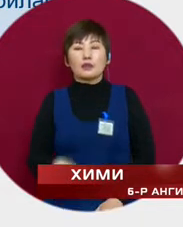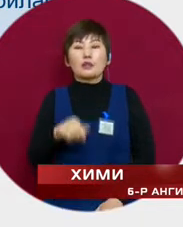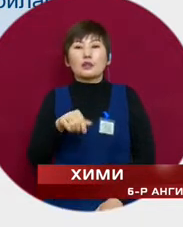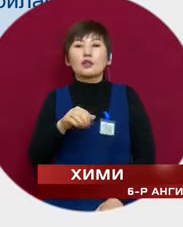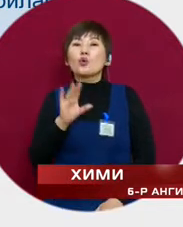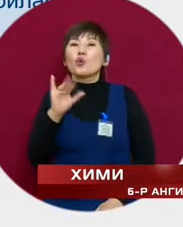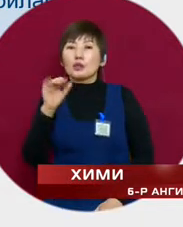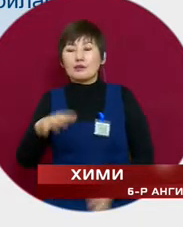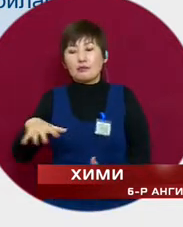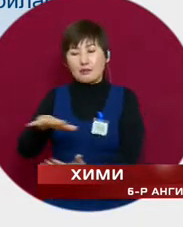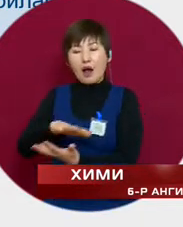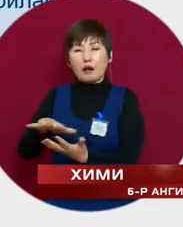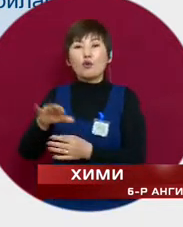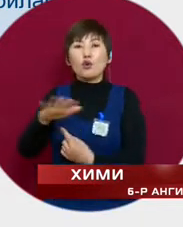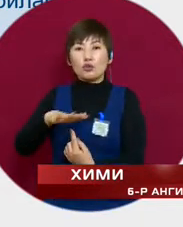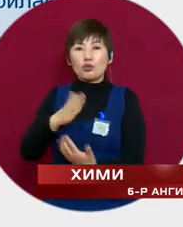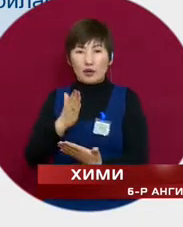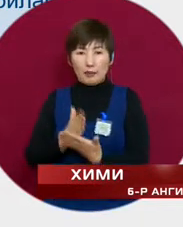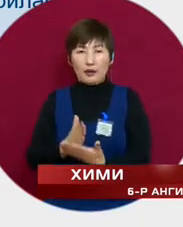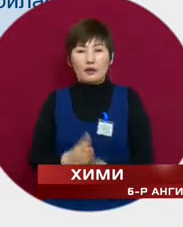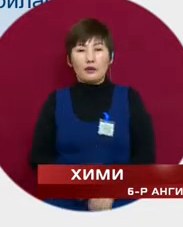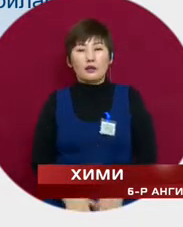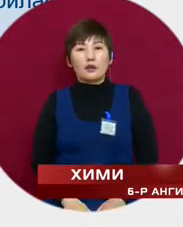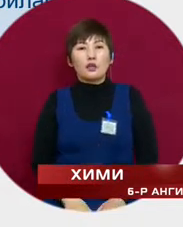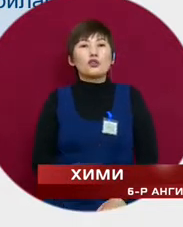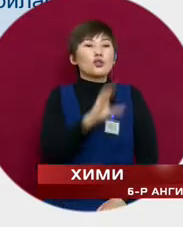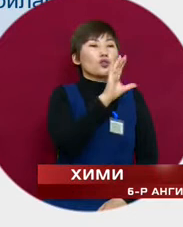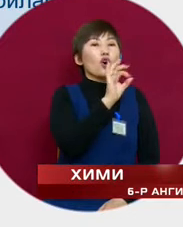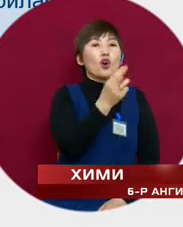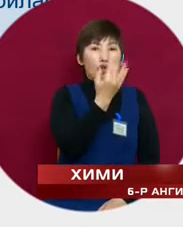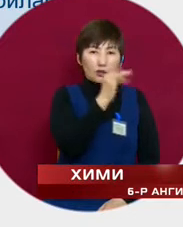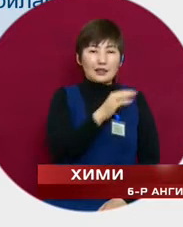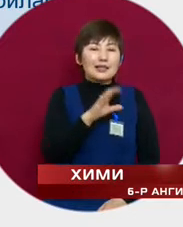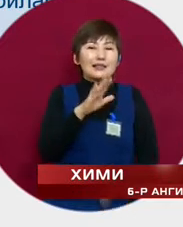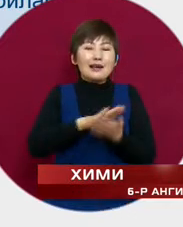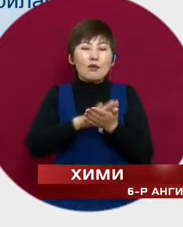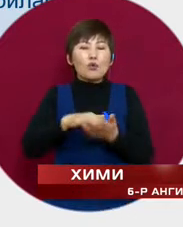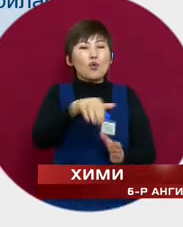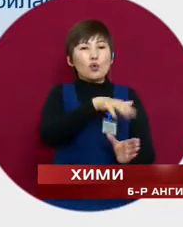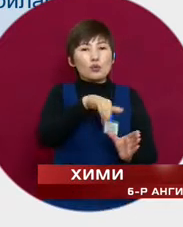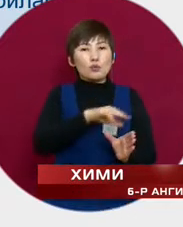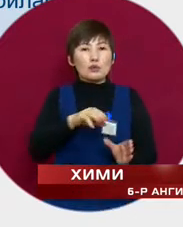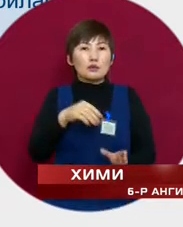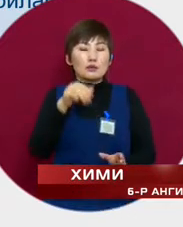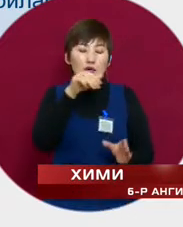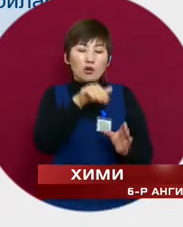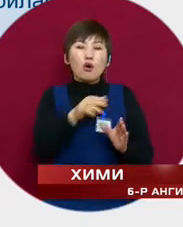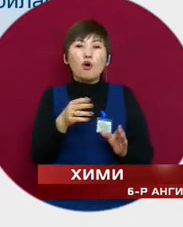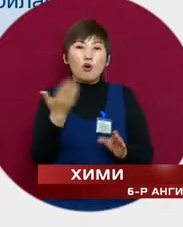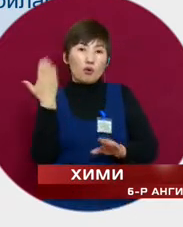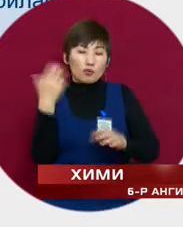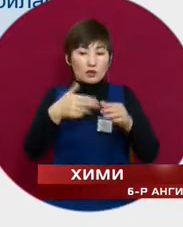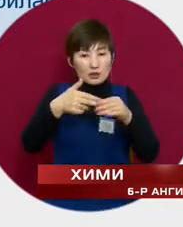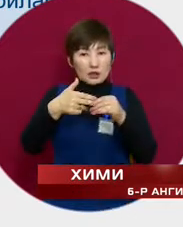ус нь сармаг орчинтой байна. Амн сод, савангийн усмалт хүрэн байцааны илрүүлэгч үржигдэхэд ногоон